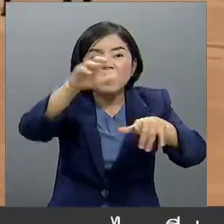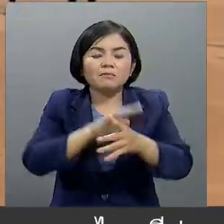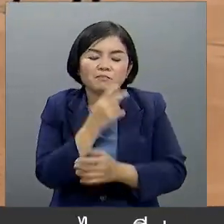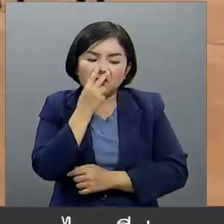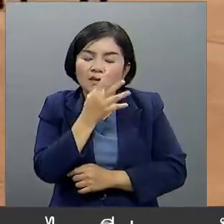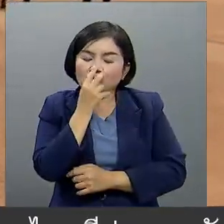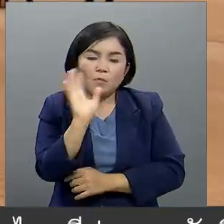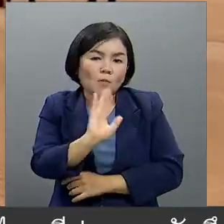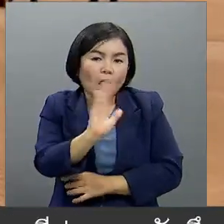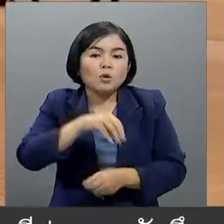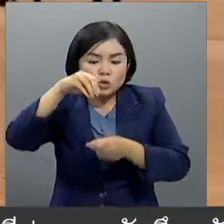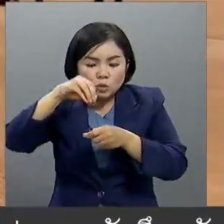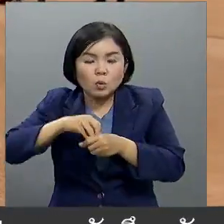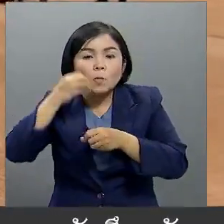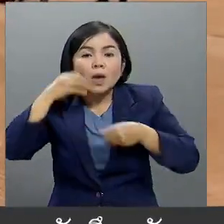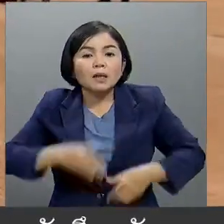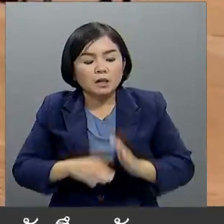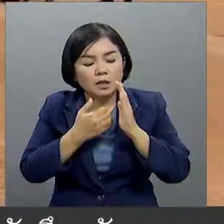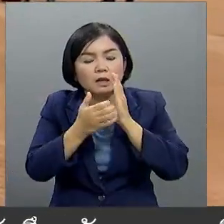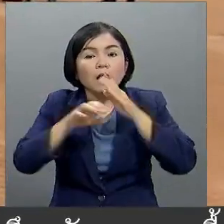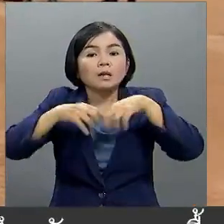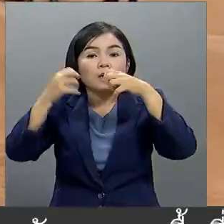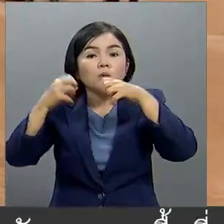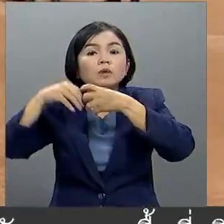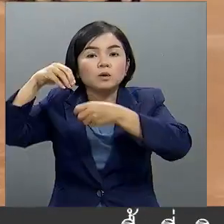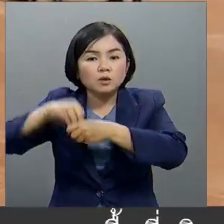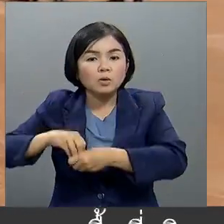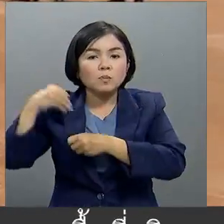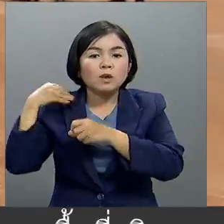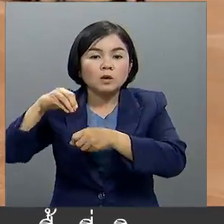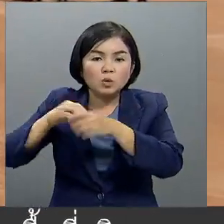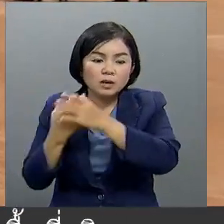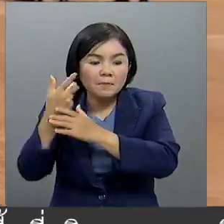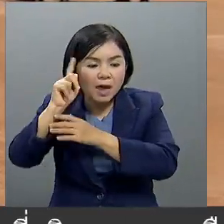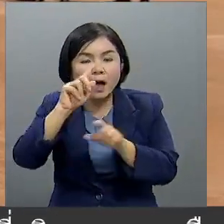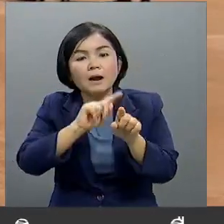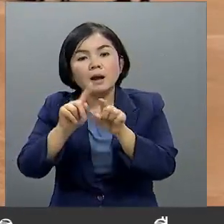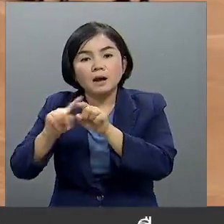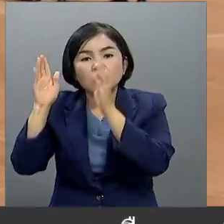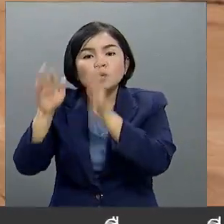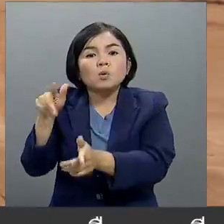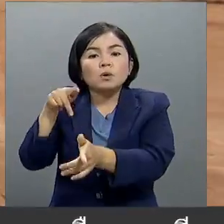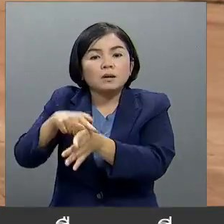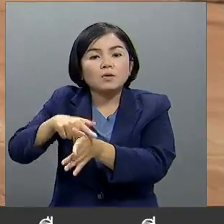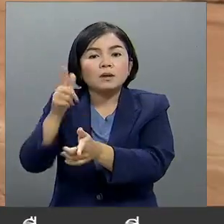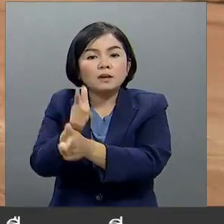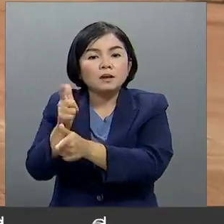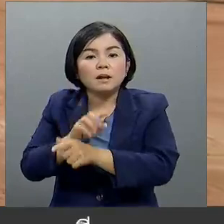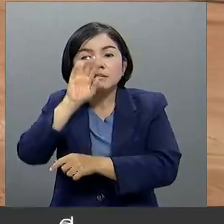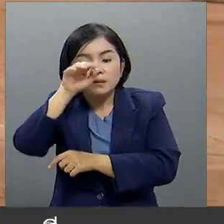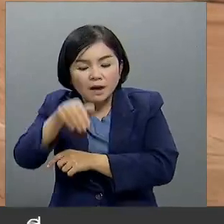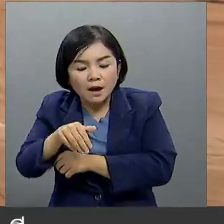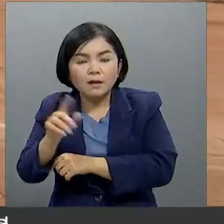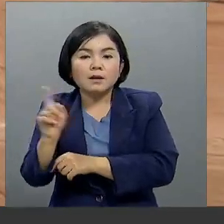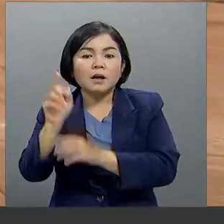รจะอยู่ในพื้นที่ที่เขาควรจะอยู่นะครับในป่าไม่ก็ต้องอยู่กับควานช้างแบบนี้นะครับคือให้คนเนี่ยแล้วก็ช้างกลับม